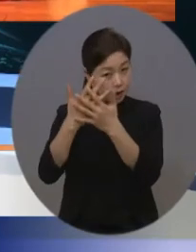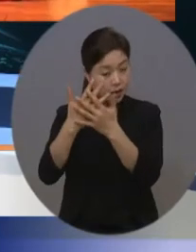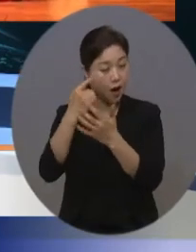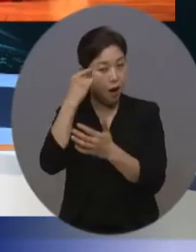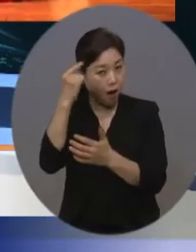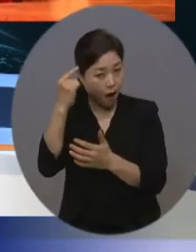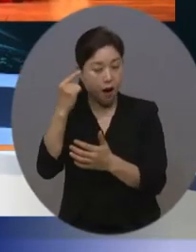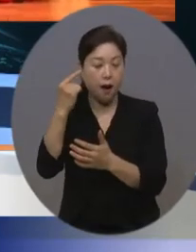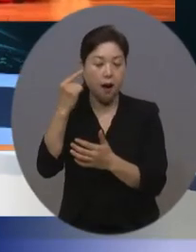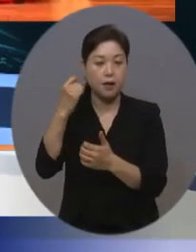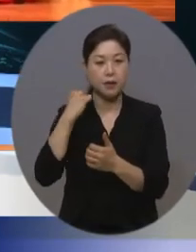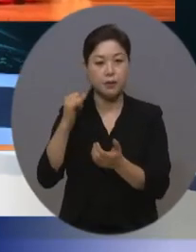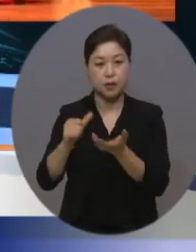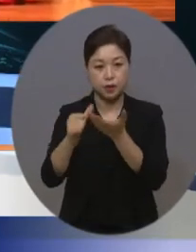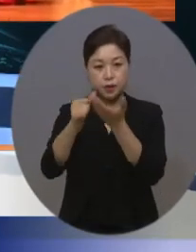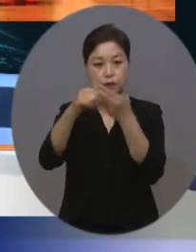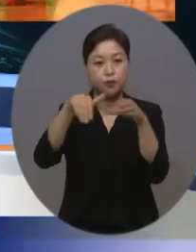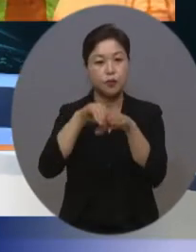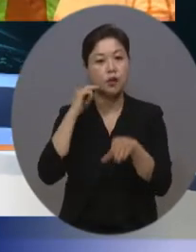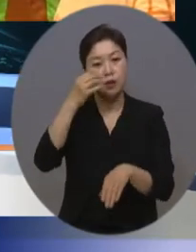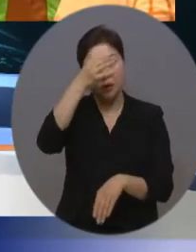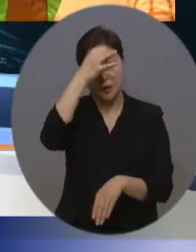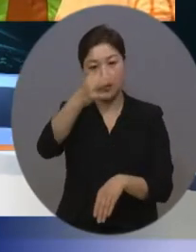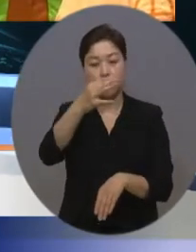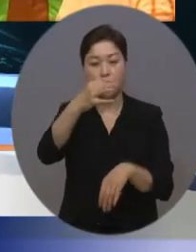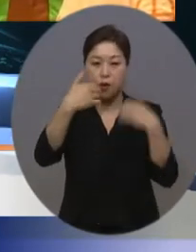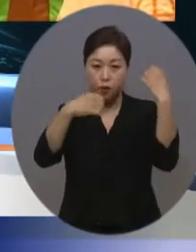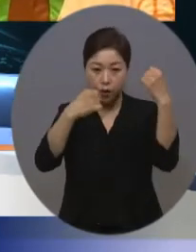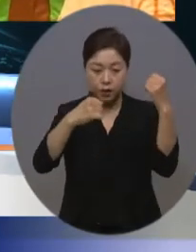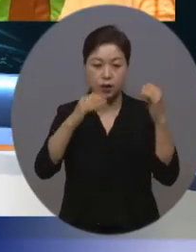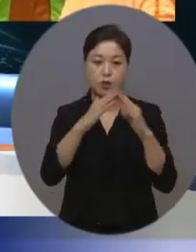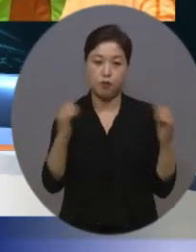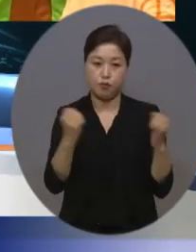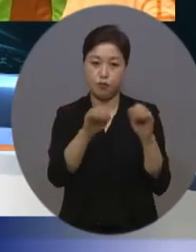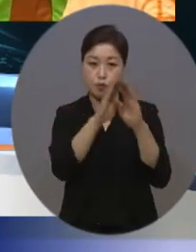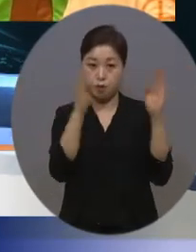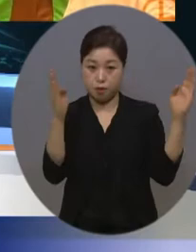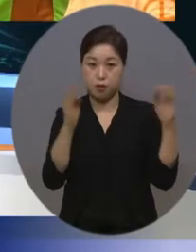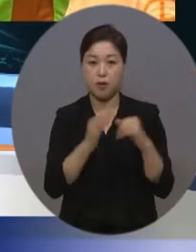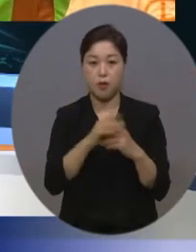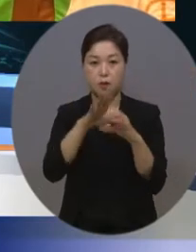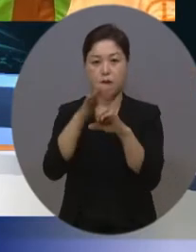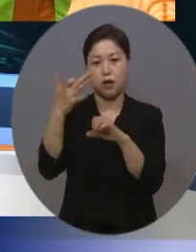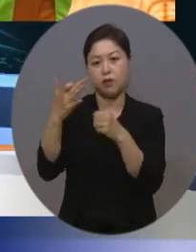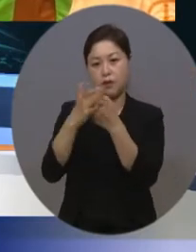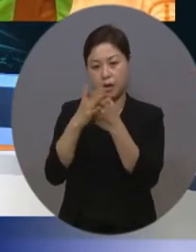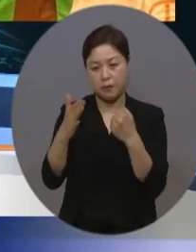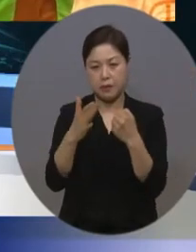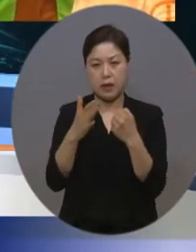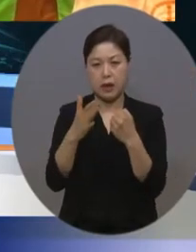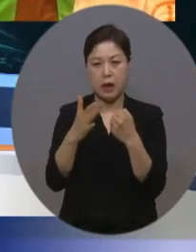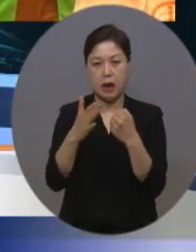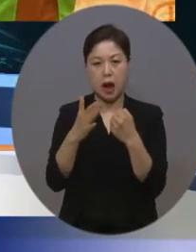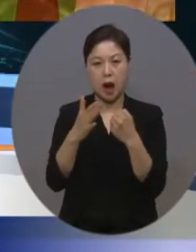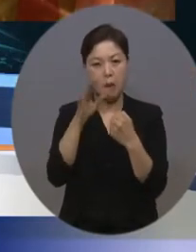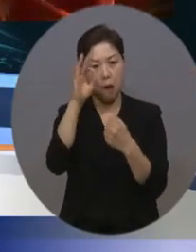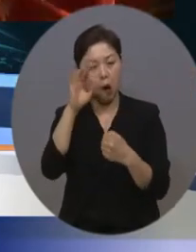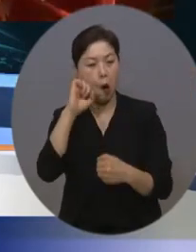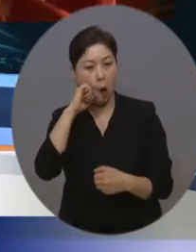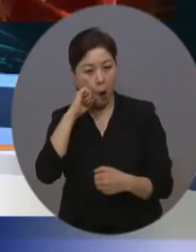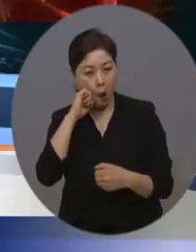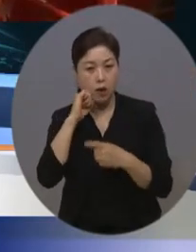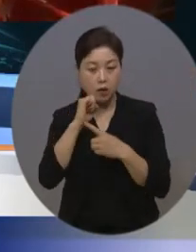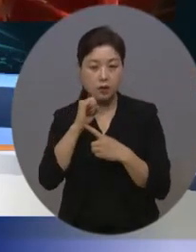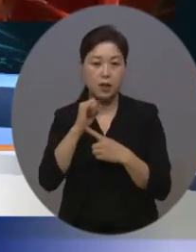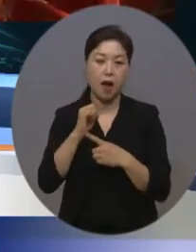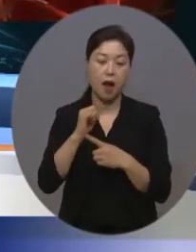창의력을 키워주는 문화예술공연이 전북에서 열렸습니다. 코로나19로 인해 접하기 어려웠던 인형극 등으로